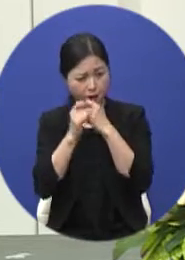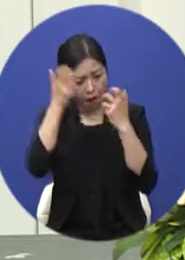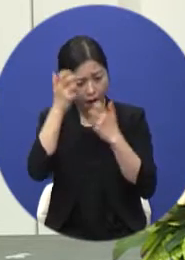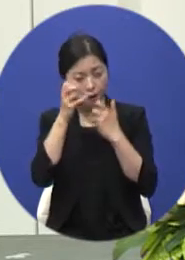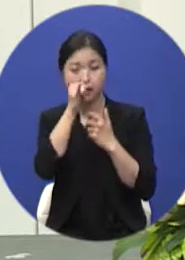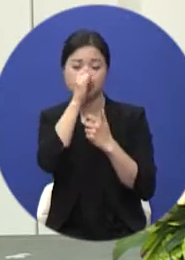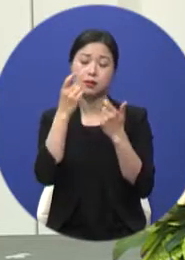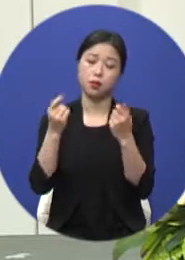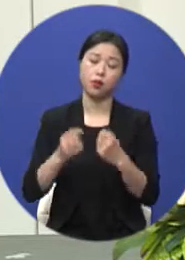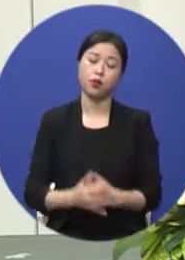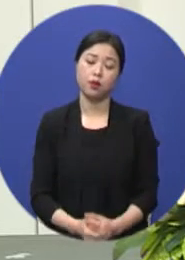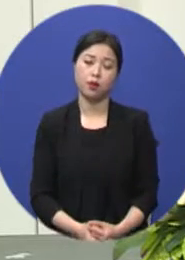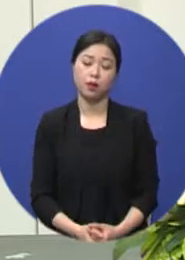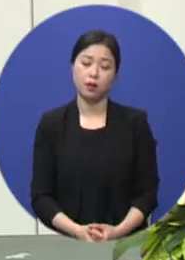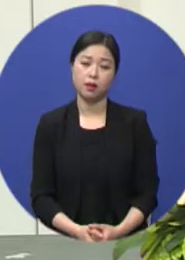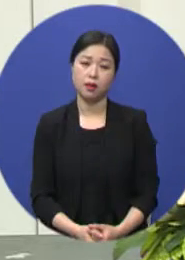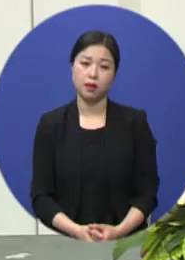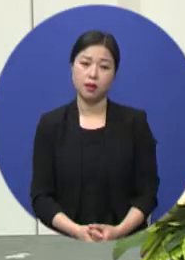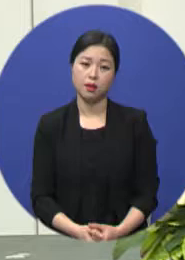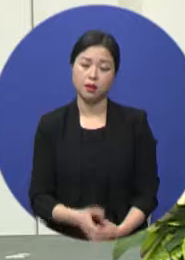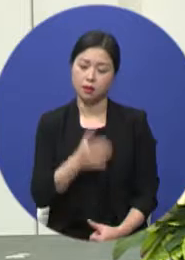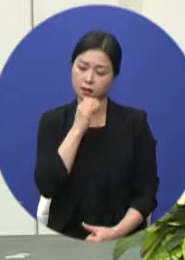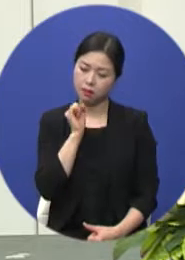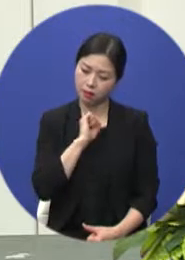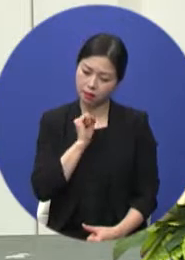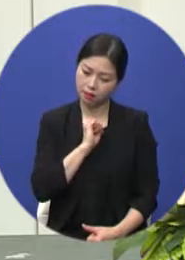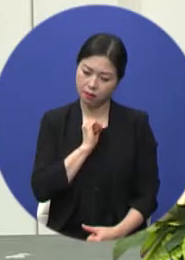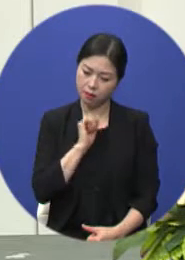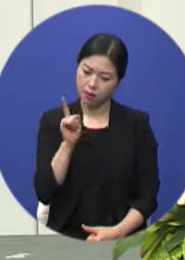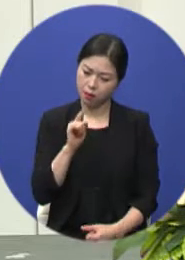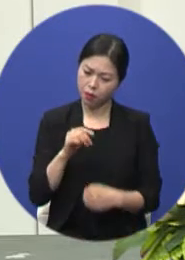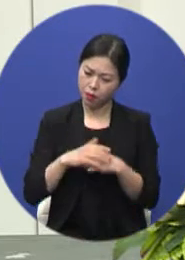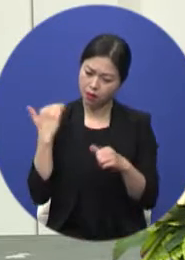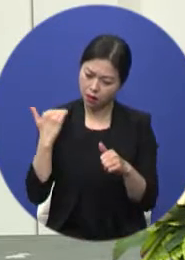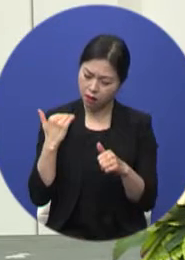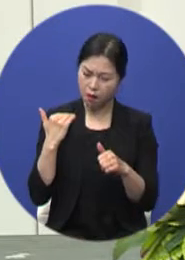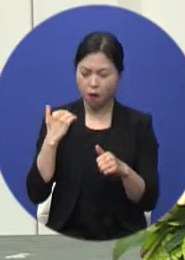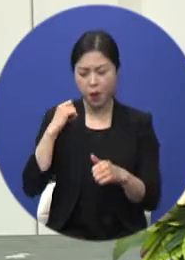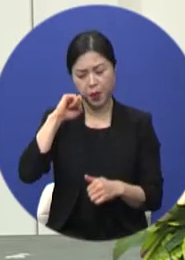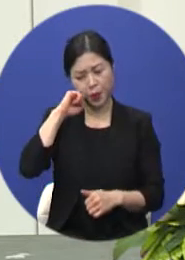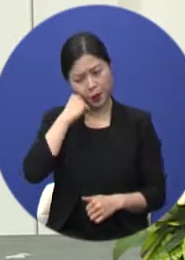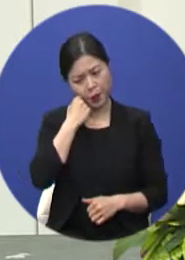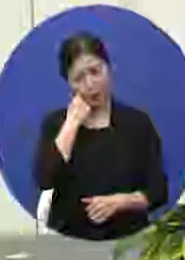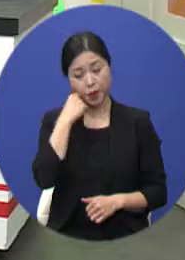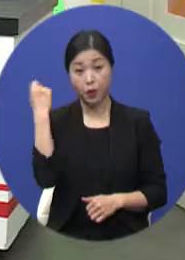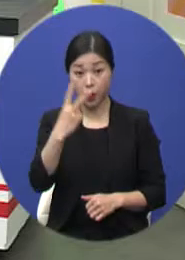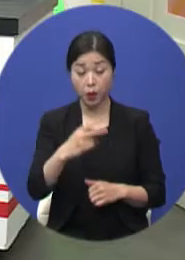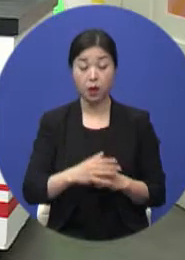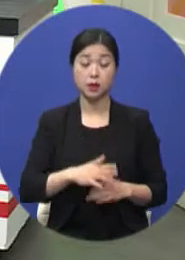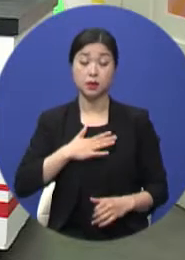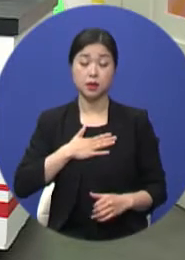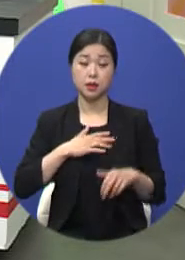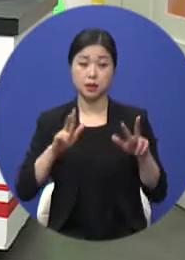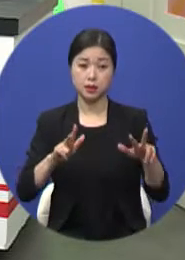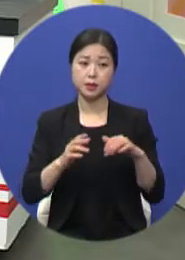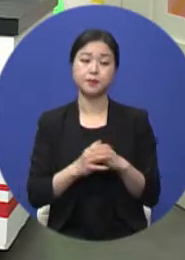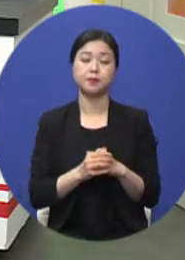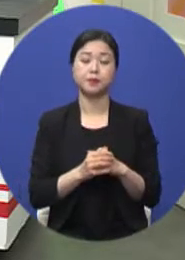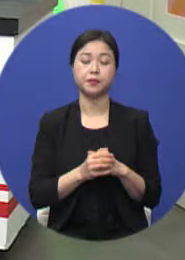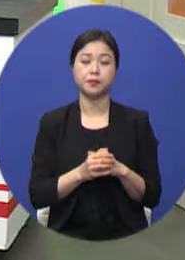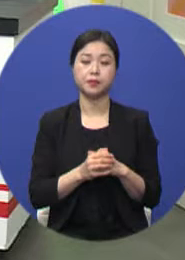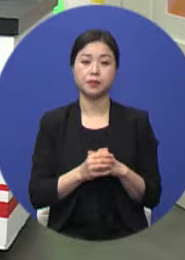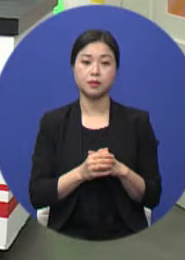그런 거죠. 아 이거 진짜 따를 수도 없고 또 제가 지금 막 따를